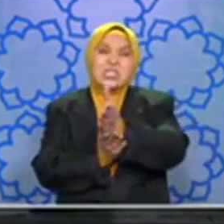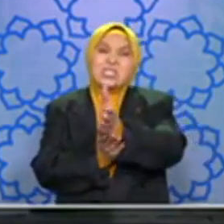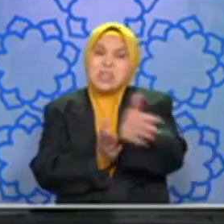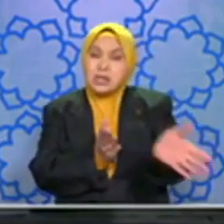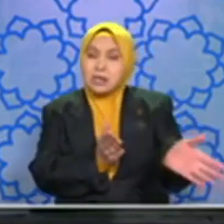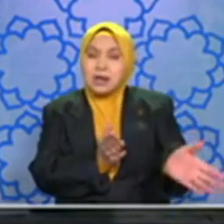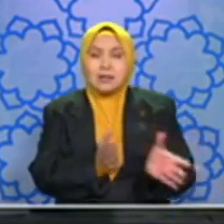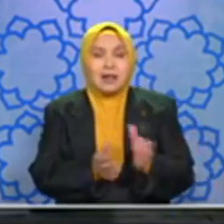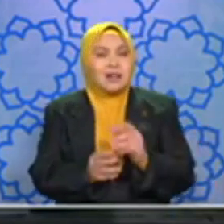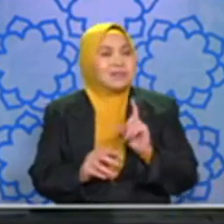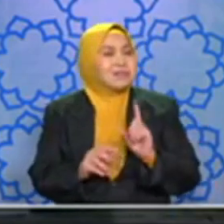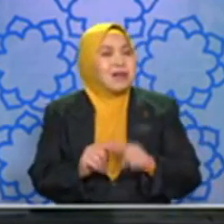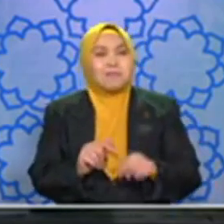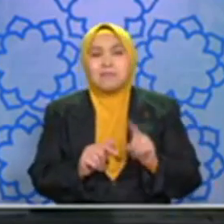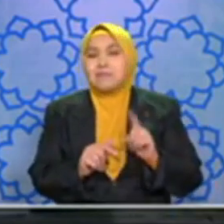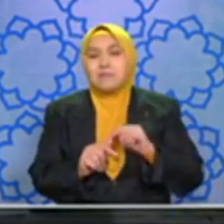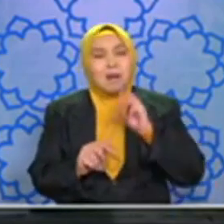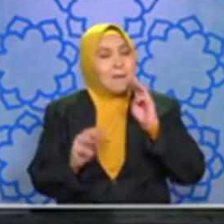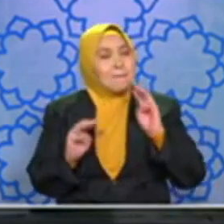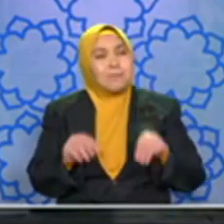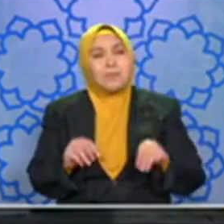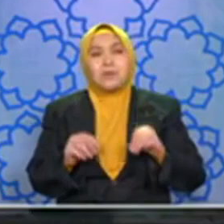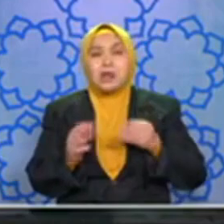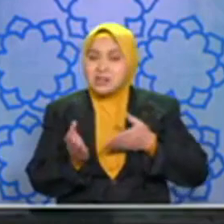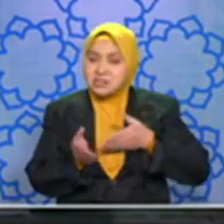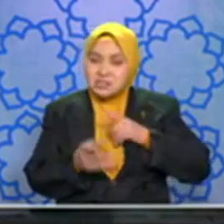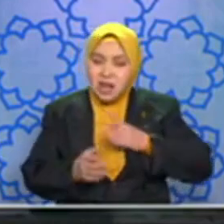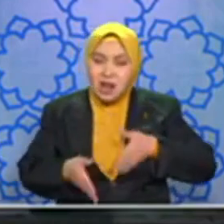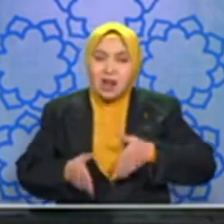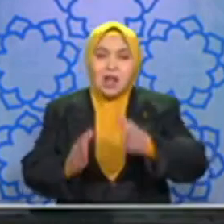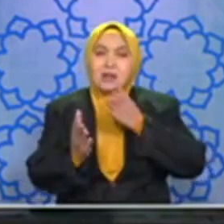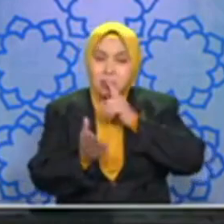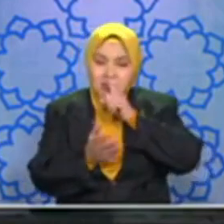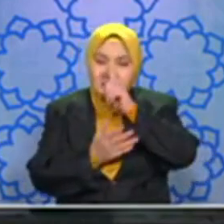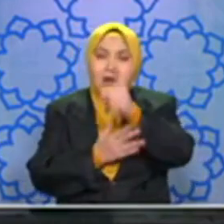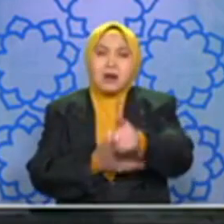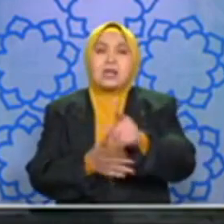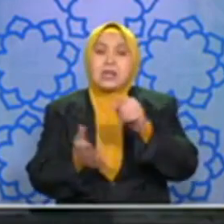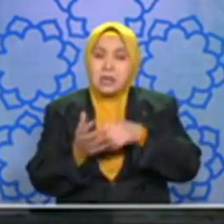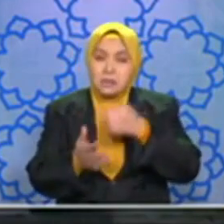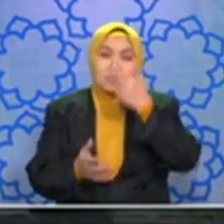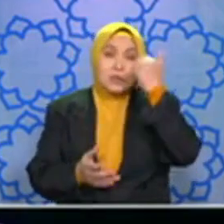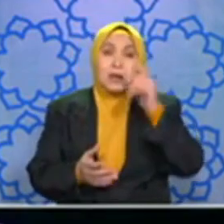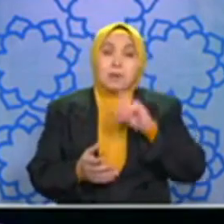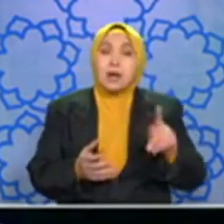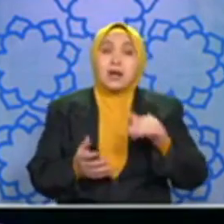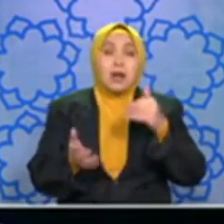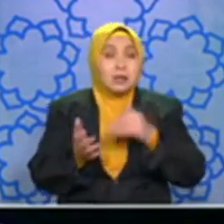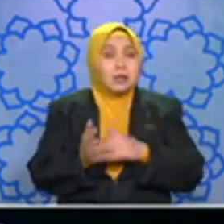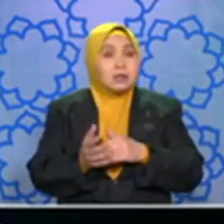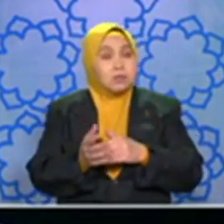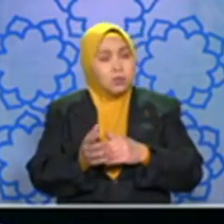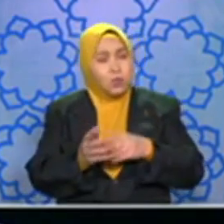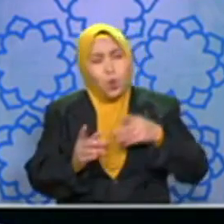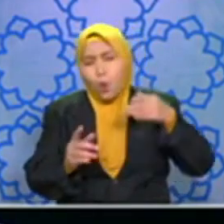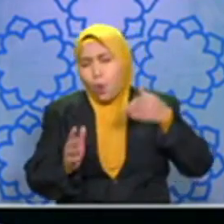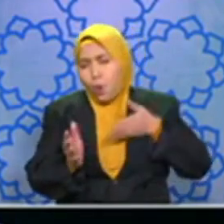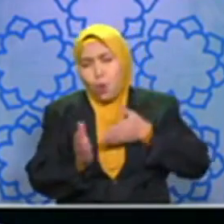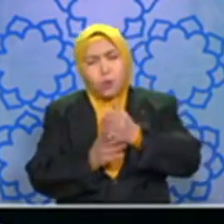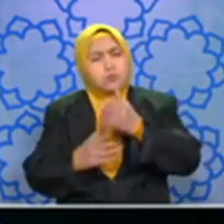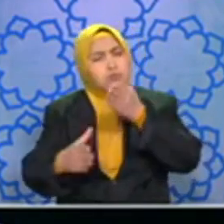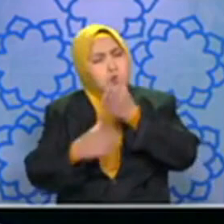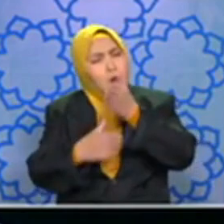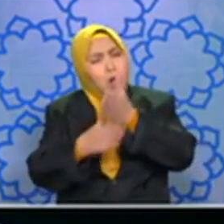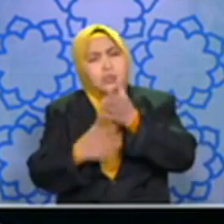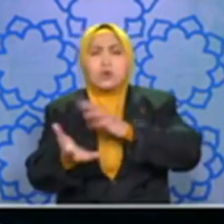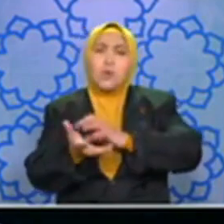tidak mampu bertemu dengan jalan kebenaran. Inilah yang menyebabkan mereka makin lagi menyerang, ya,